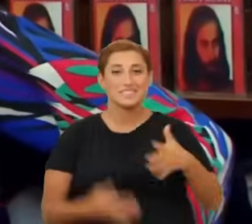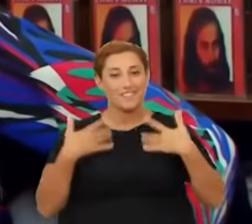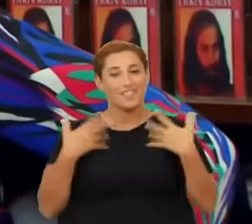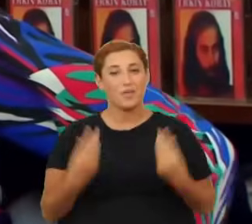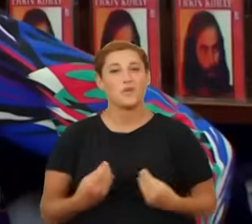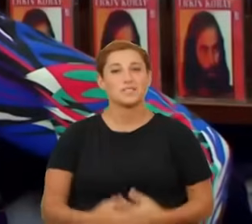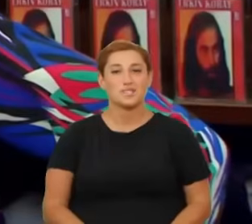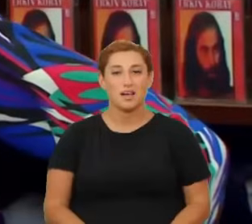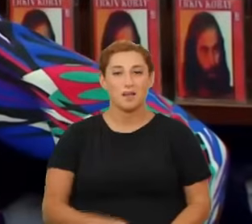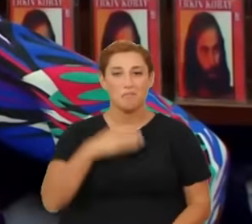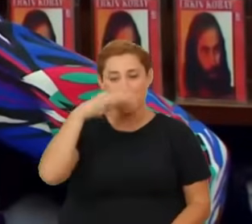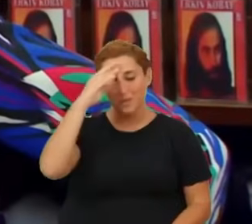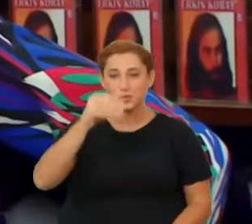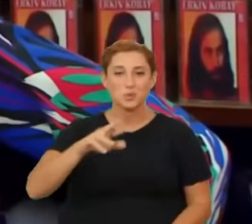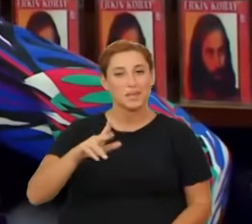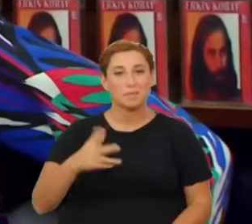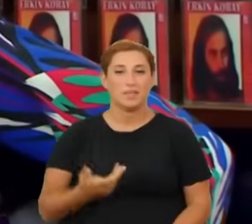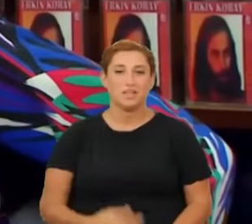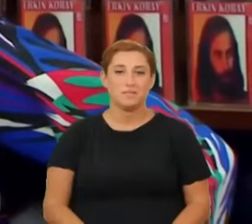sevinsek. Bayram çocuğu gibi.